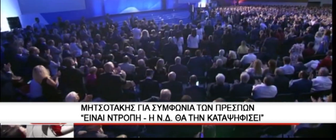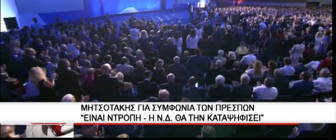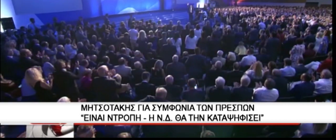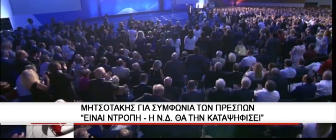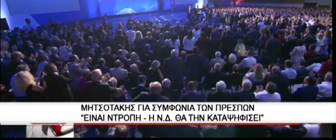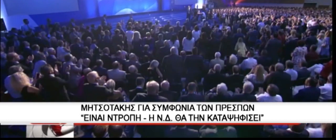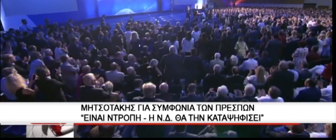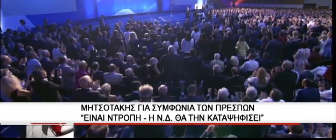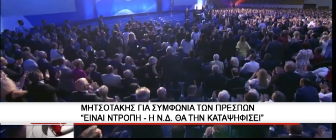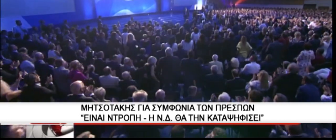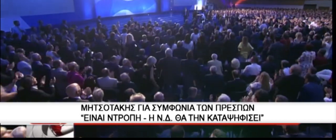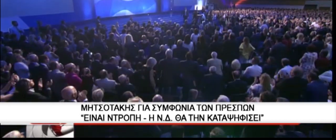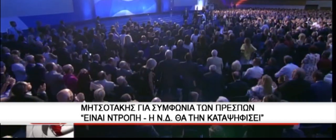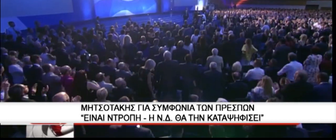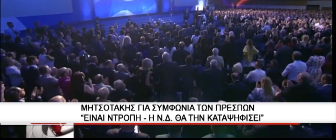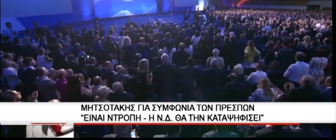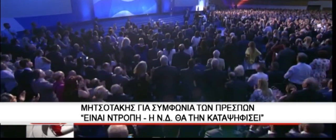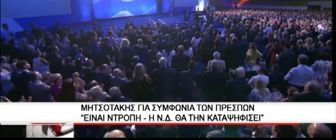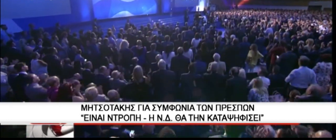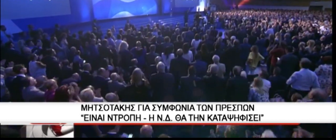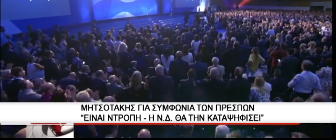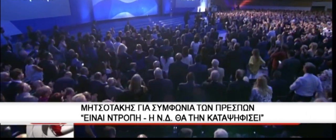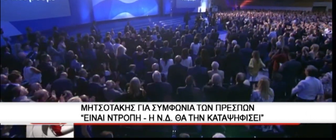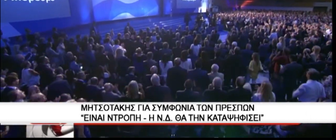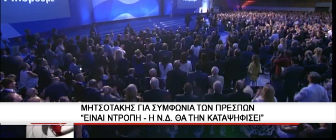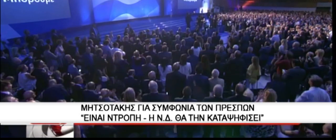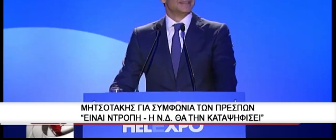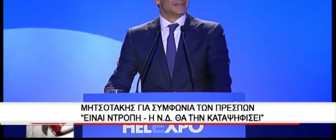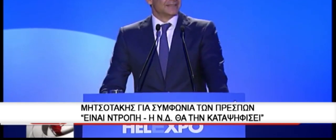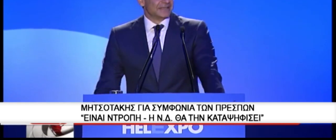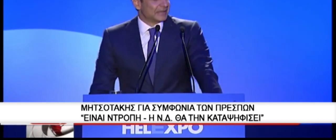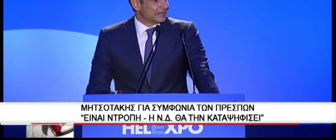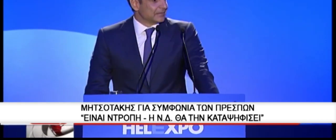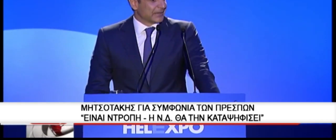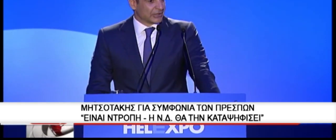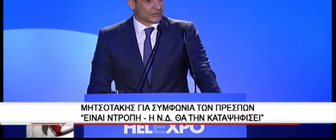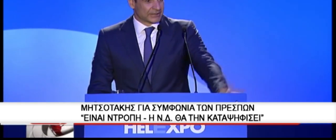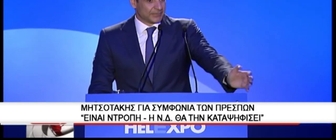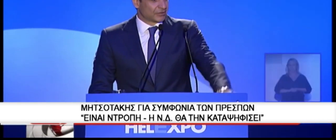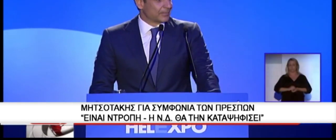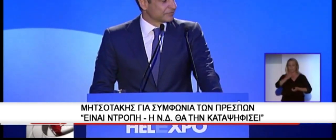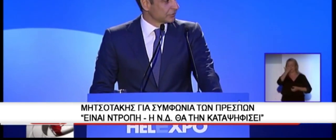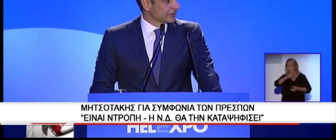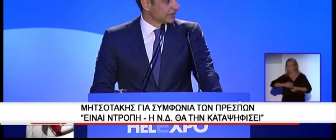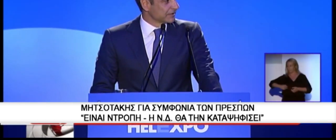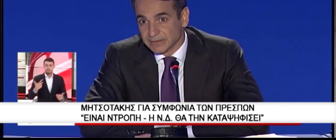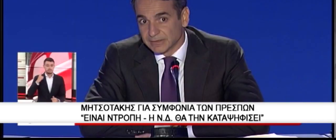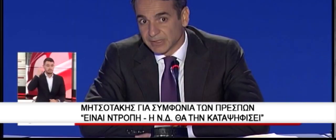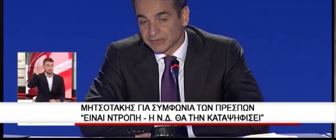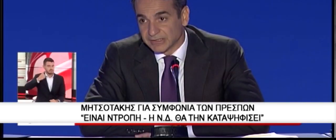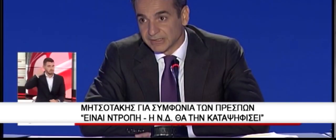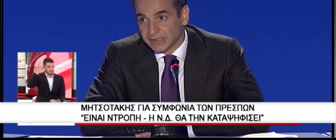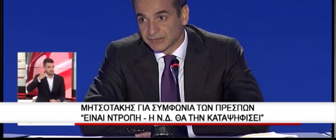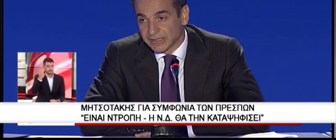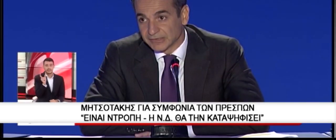μεσημέρι της Κυριακής αναφέρθηκε στο ζήτημα του Σκοπιανού, ενώ απάντησε και στον πρωθυπουργό Αλέξη Τσίπρα που τον χαρακτήρισε.